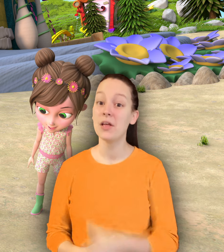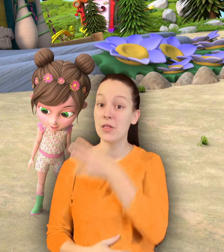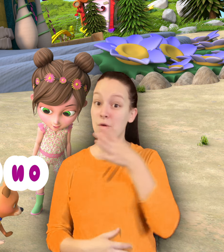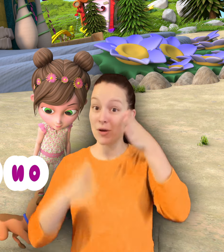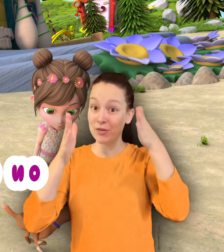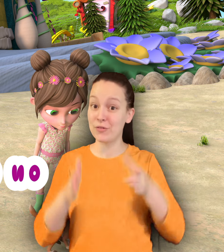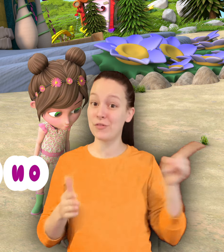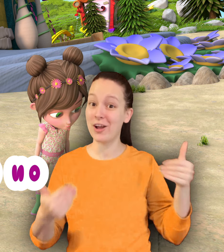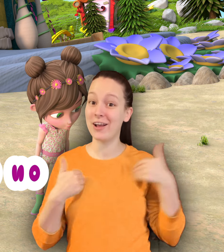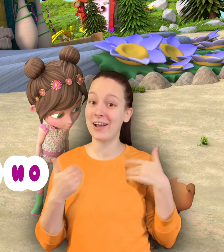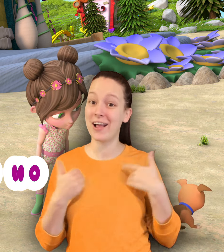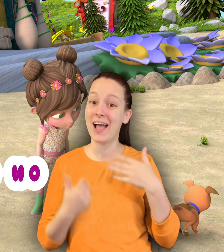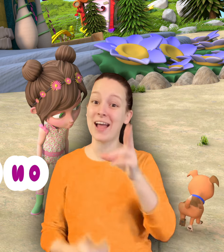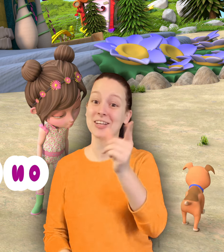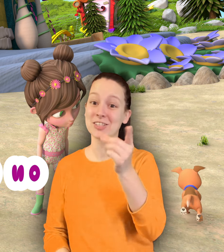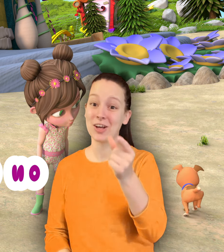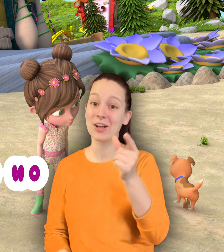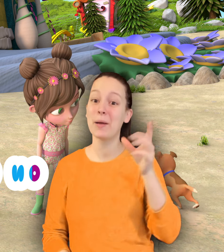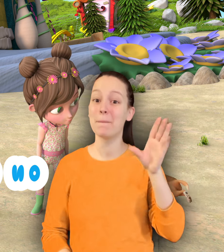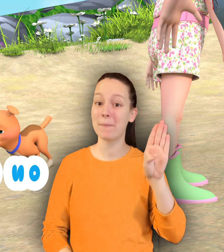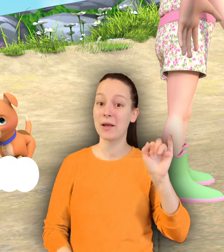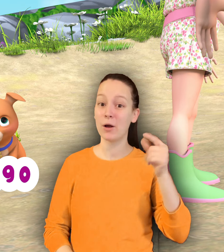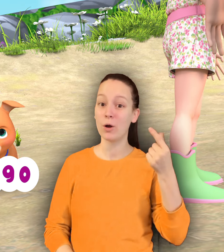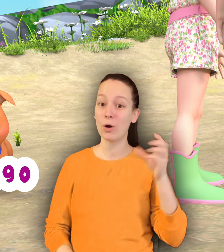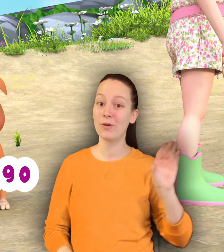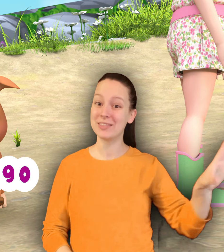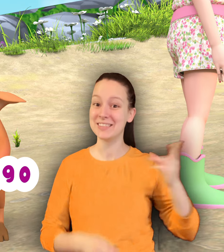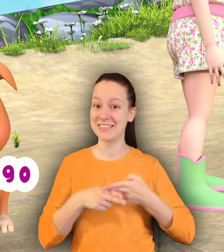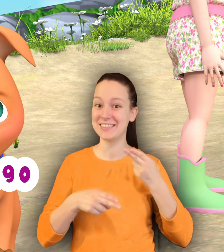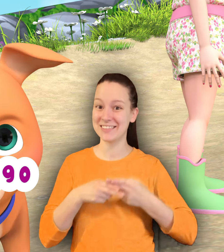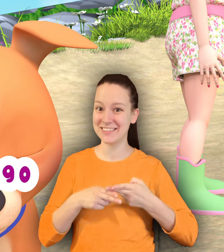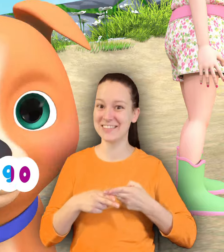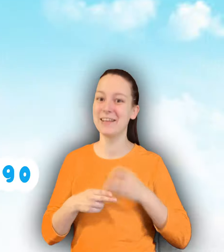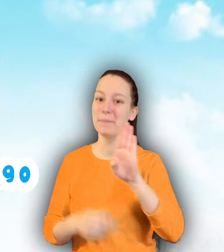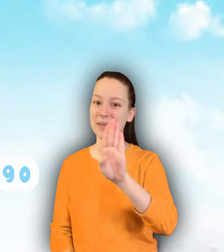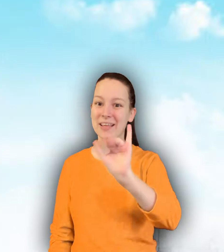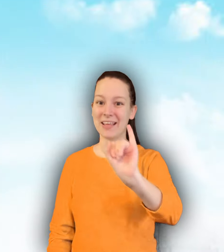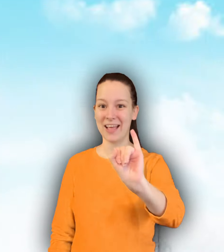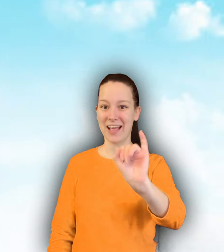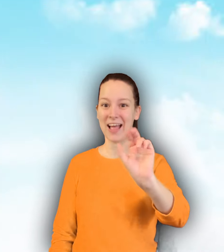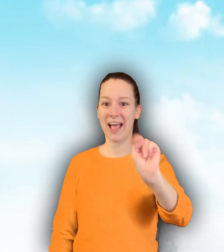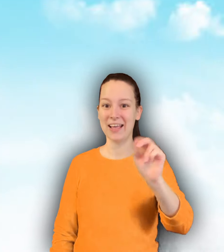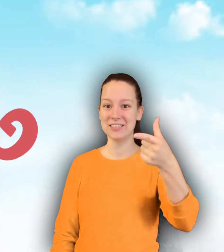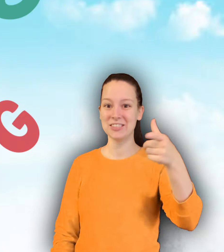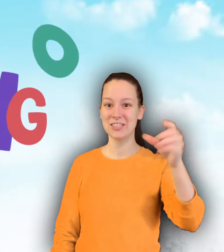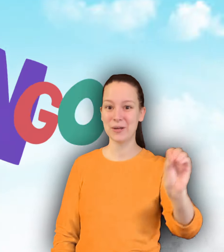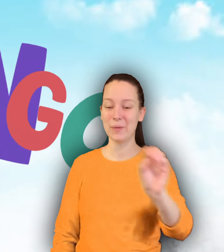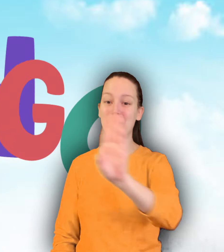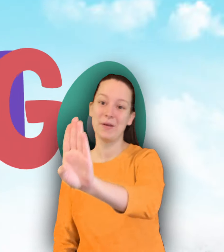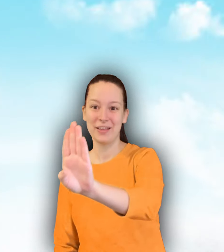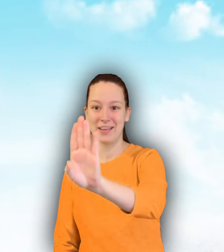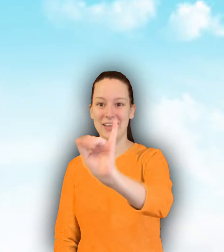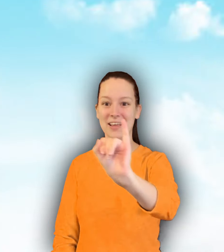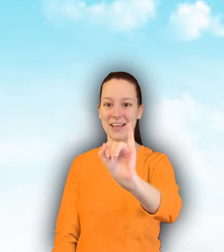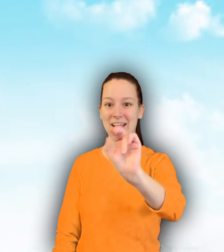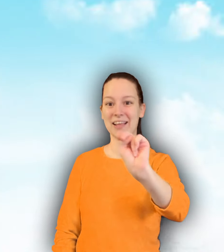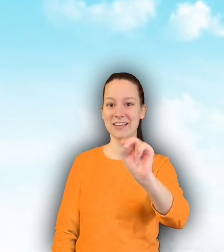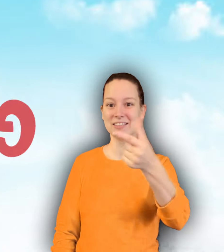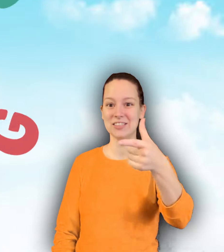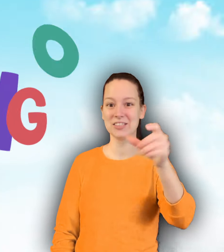ビンゴノフのワンコの名前はビンゴピBNGO